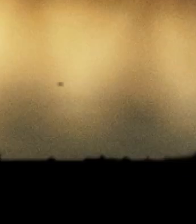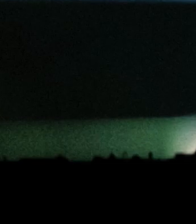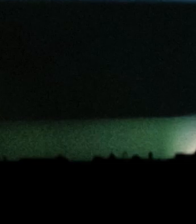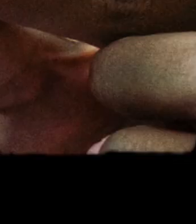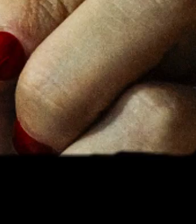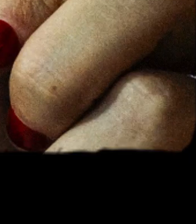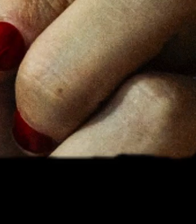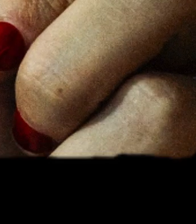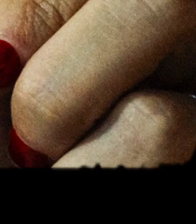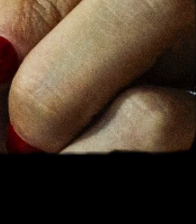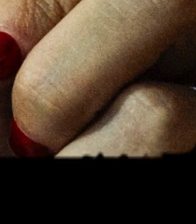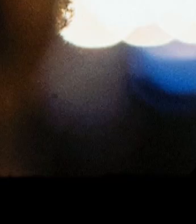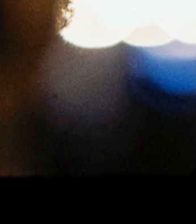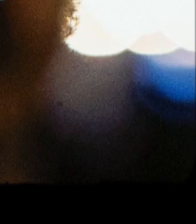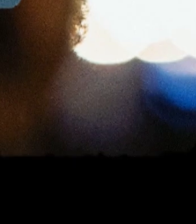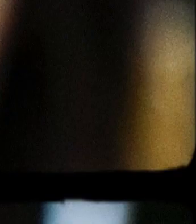Give It To Me